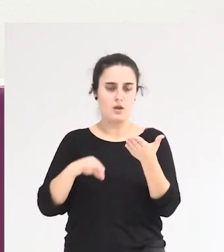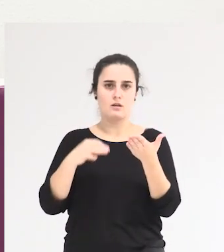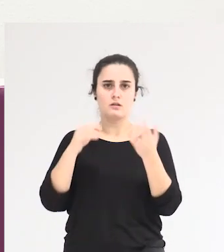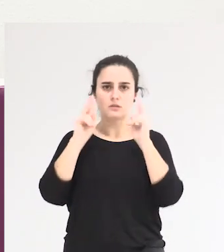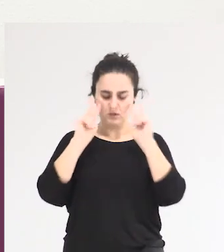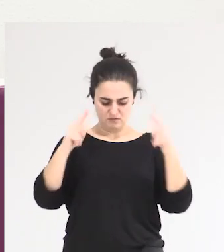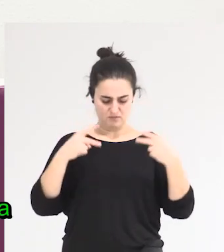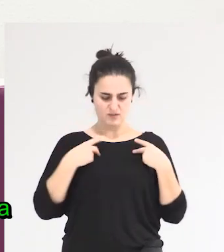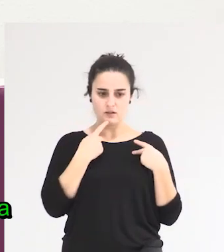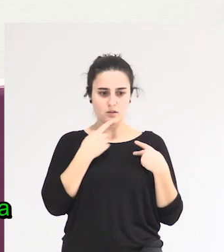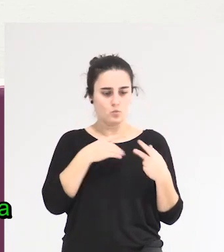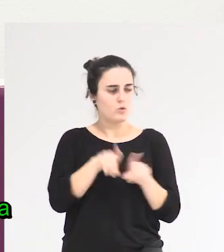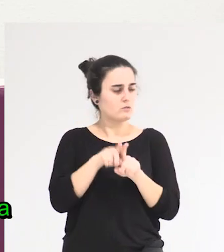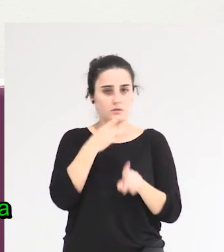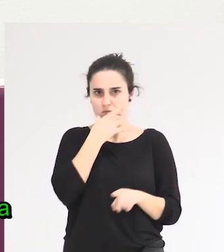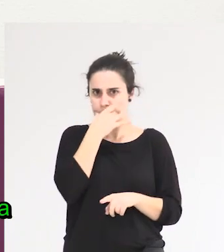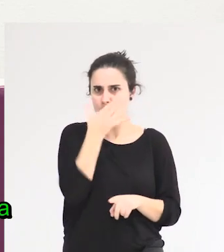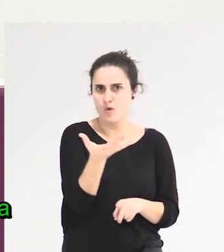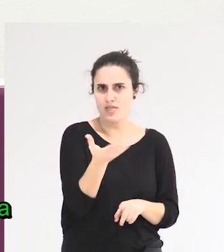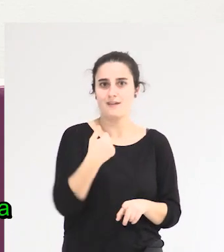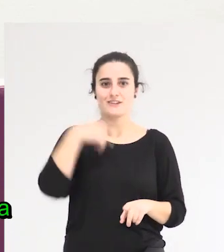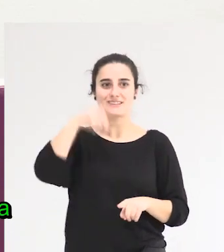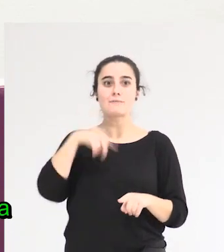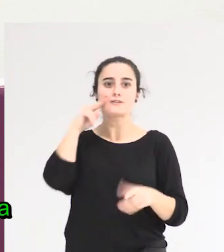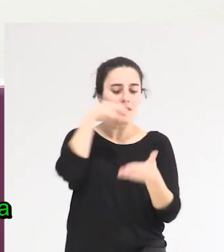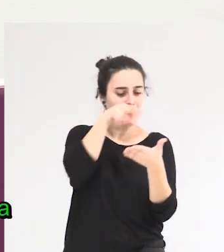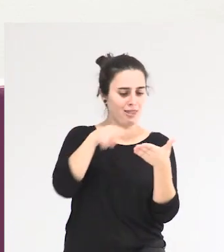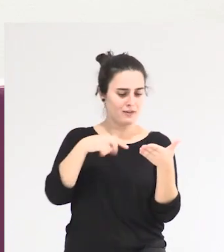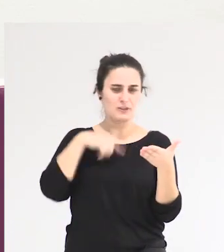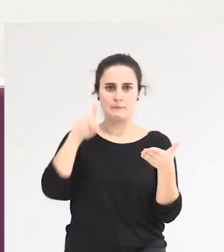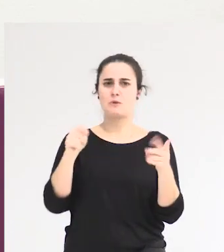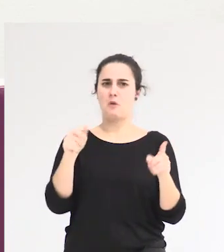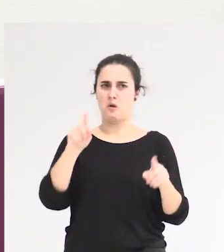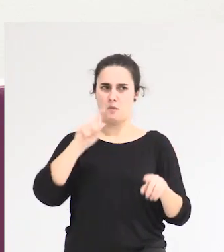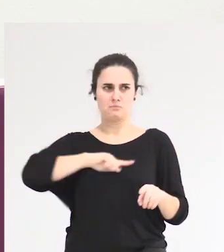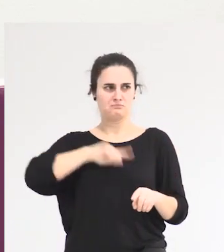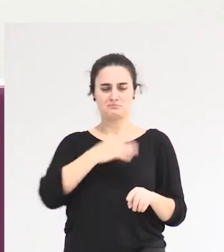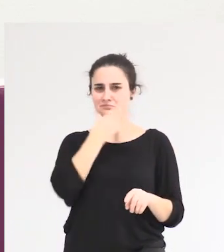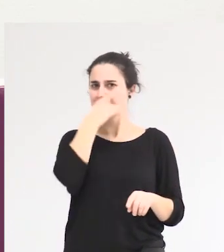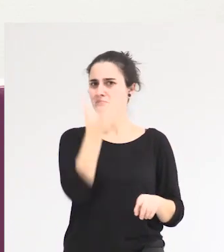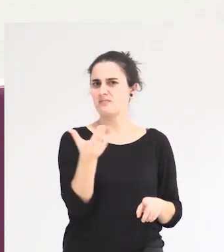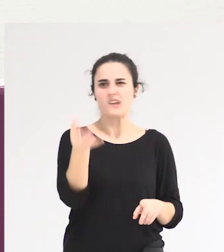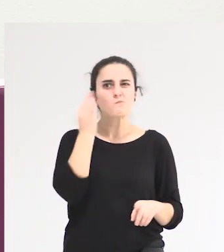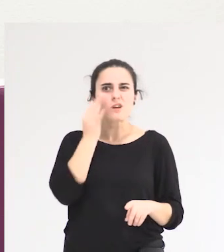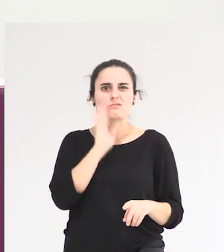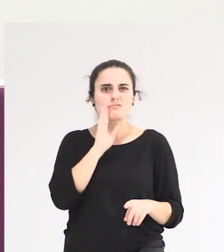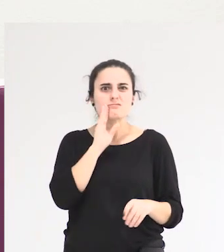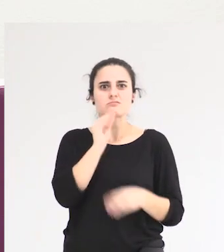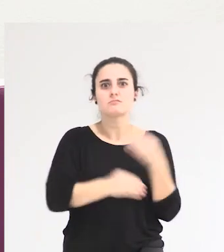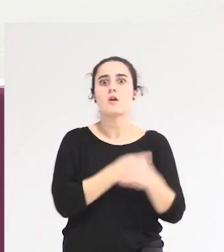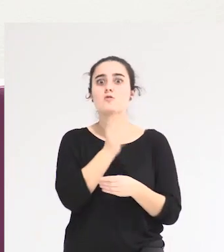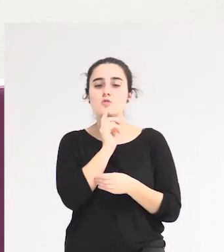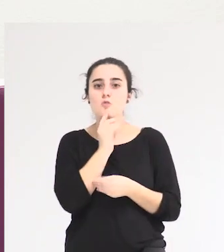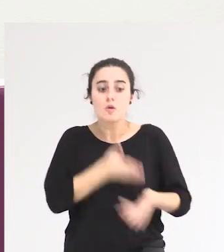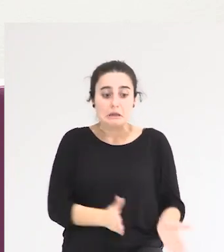lotxa sentitzen du, ez? Eta da pixka bat nik ere sentitu nuena, hau irakurri nuenean, ez? Nola, egiten zuen emakume honek, bi ume